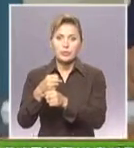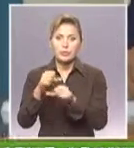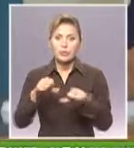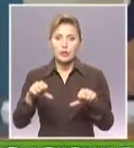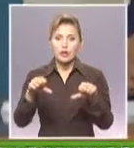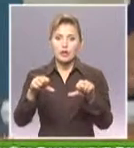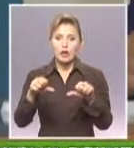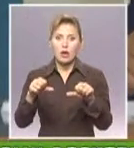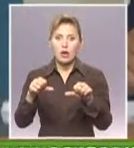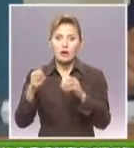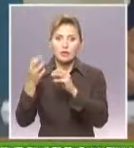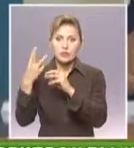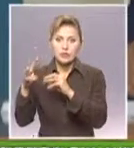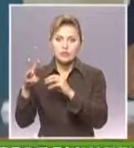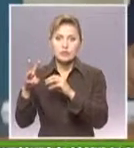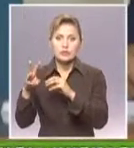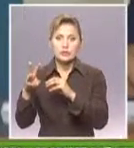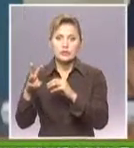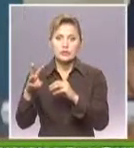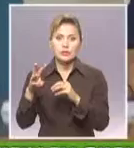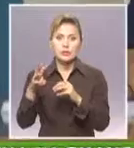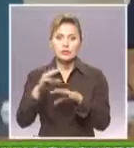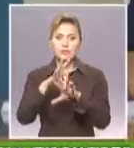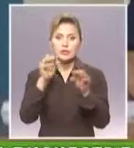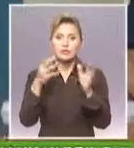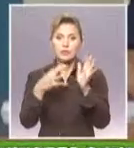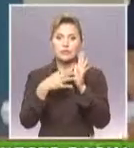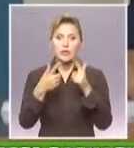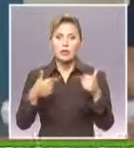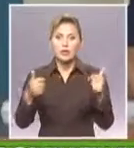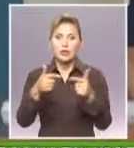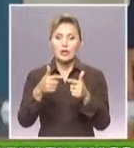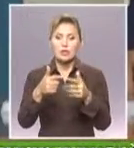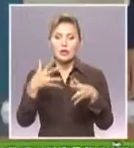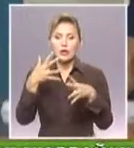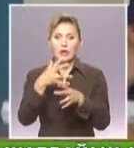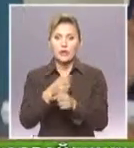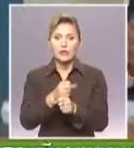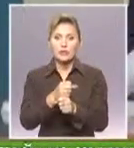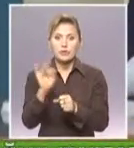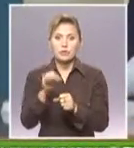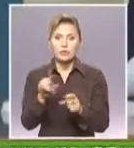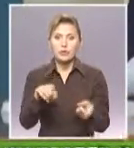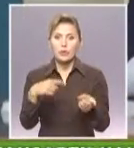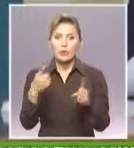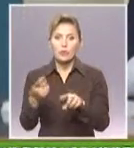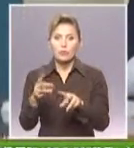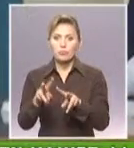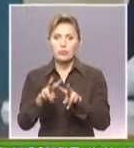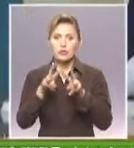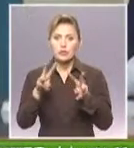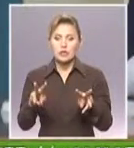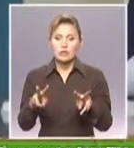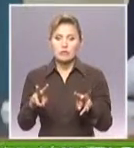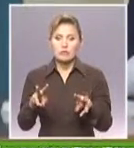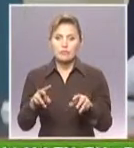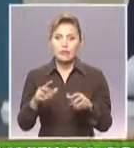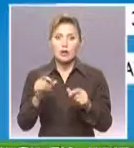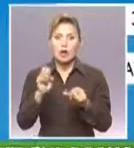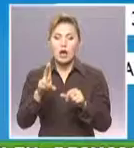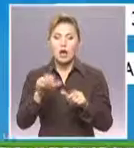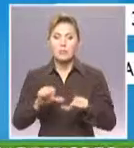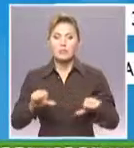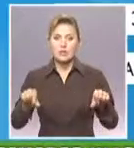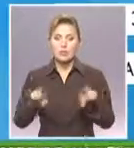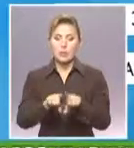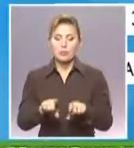комитетов остается 30, все 9 агентств сокращаются и переходят в министерство в виде комитетов.